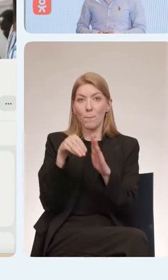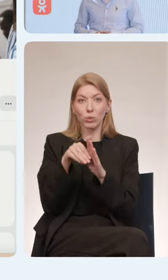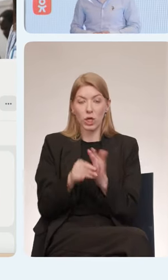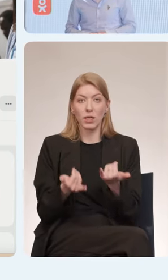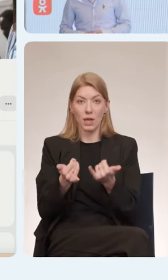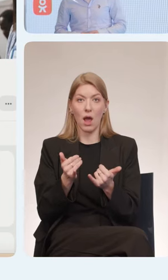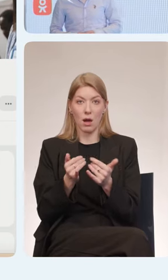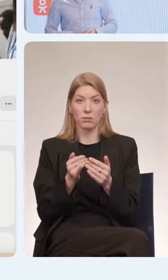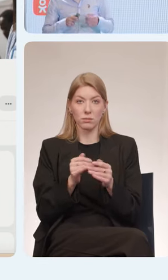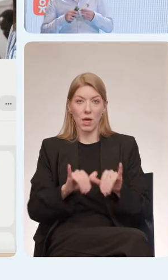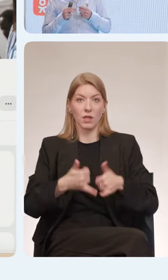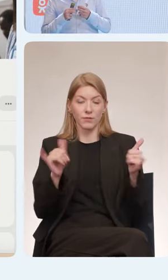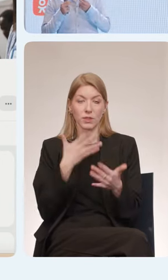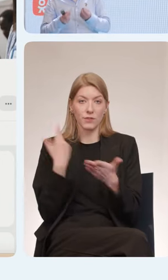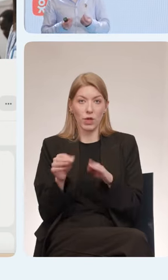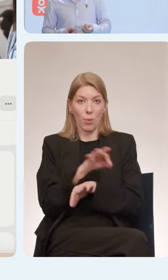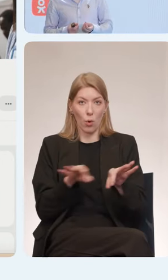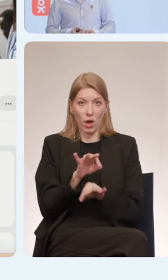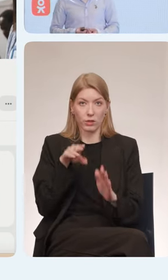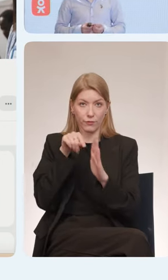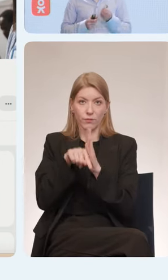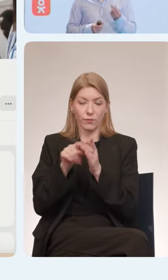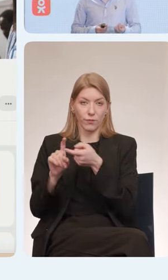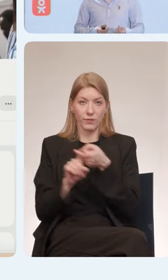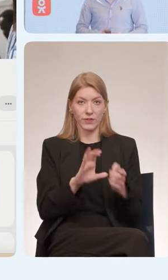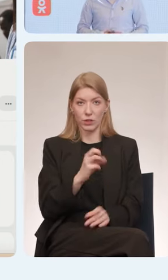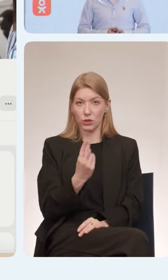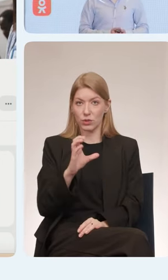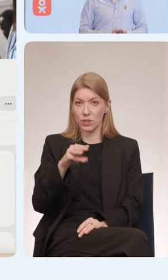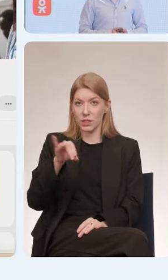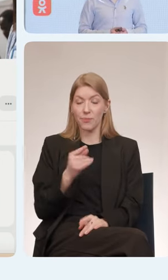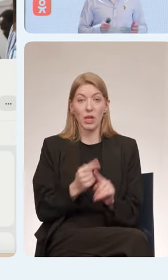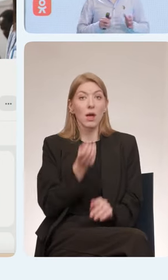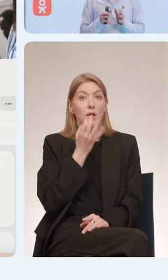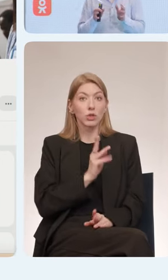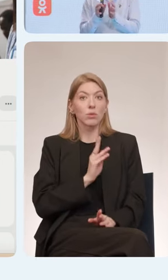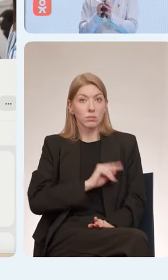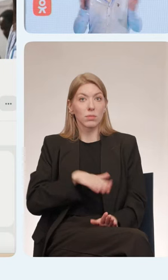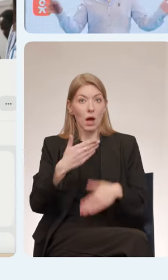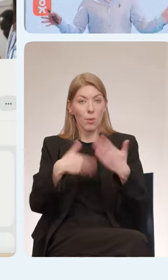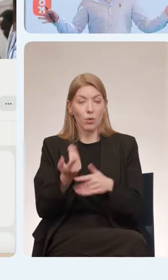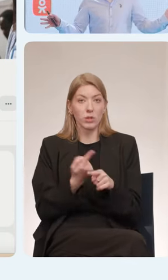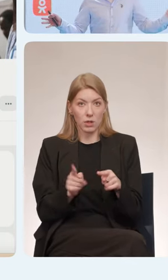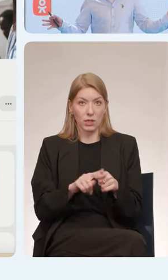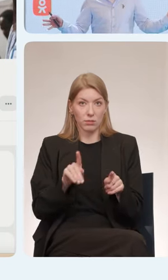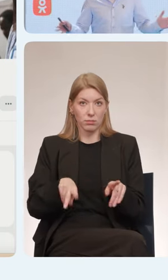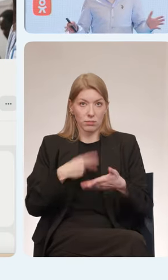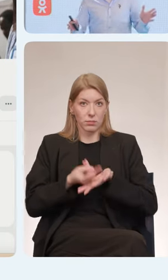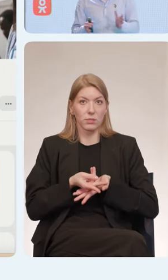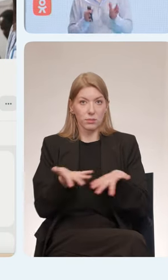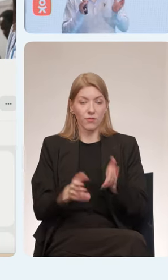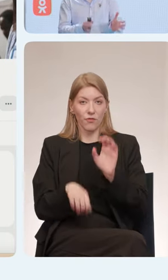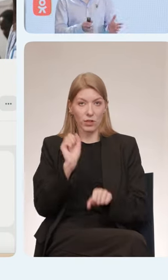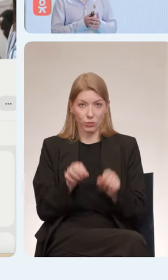социальной сети. И это работает очень хорошо, потому что, с одной стороны, штука достаточно открытая, да, то